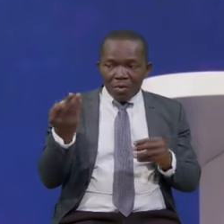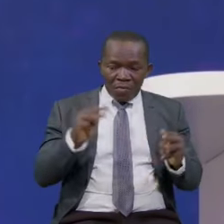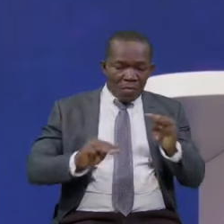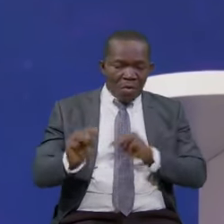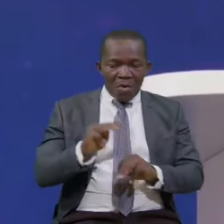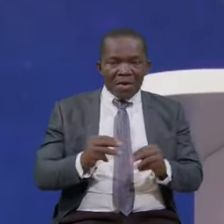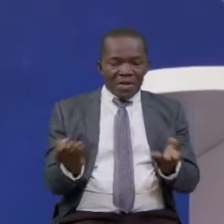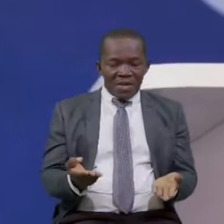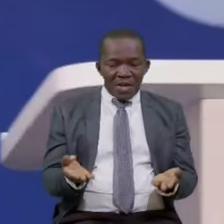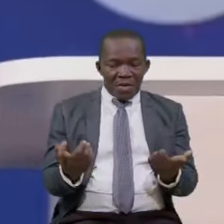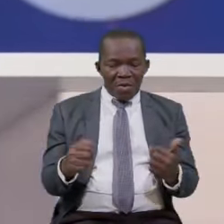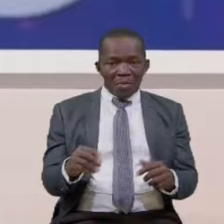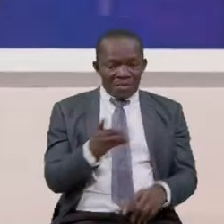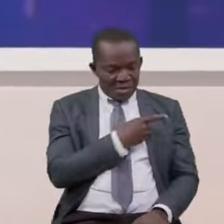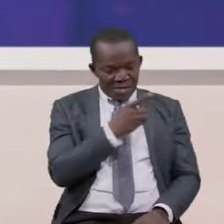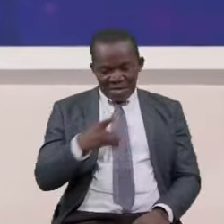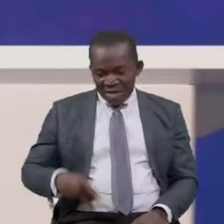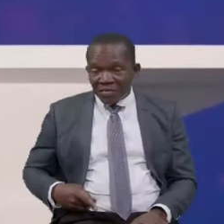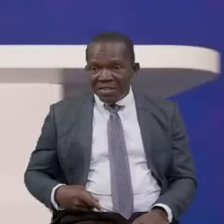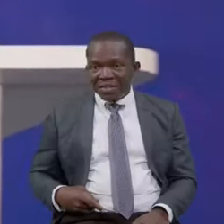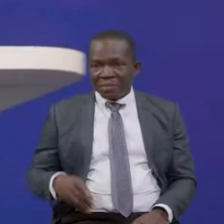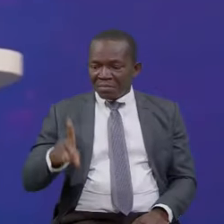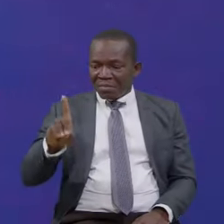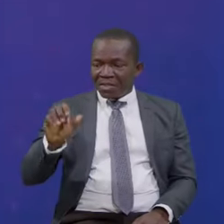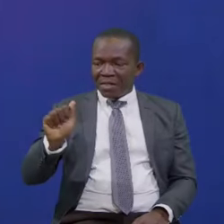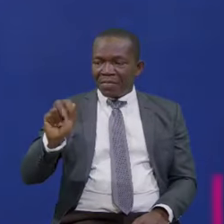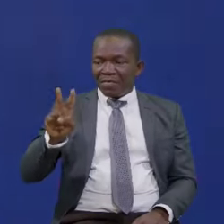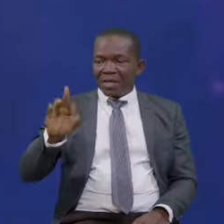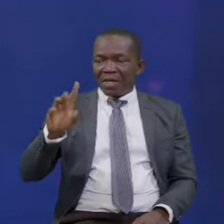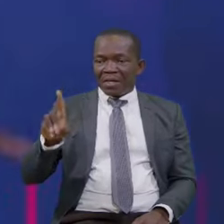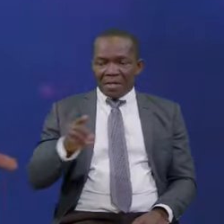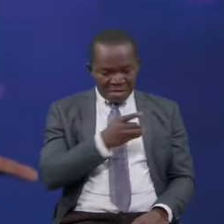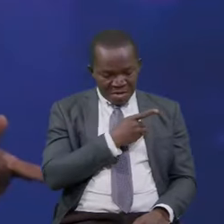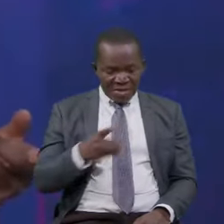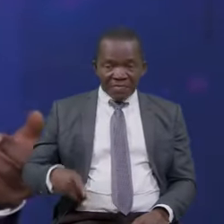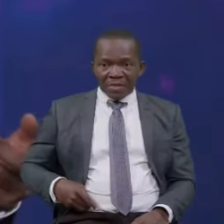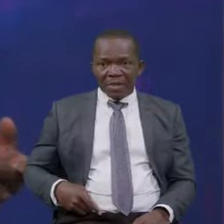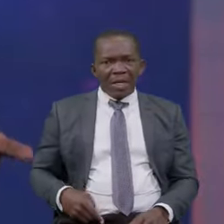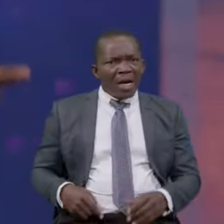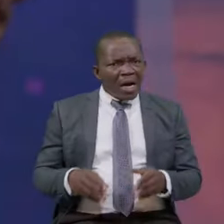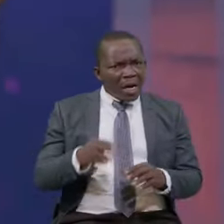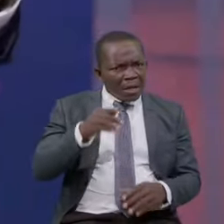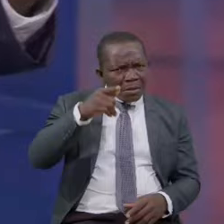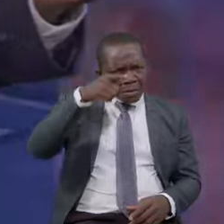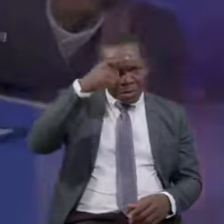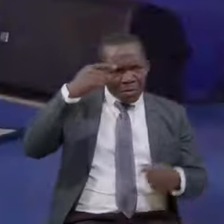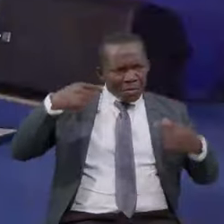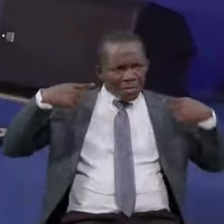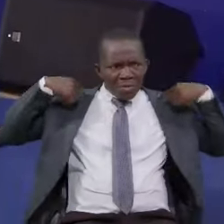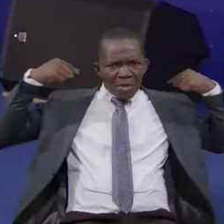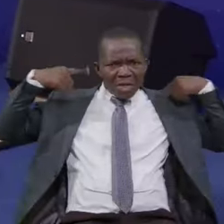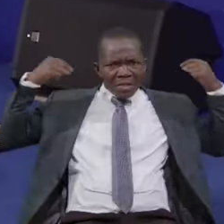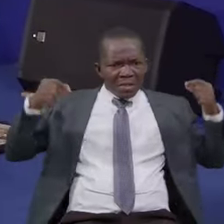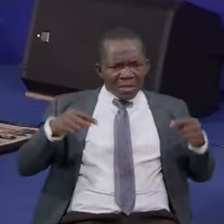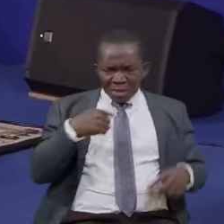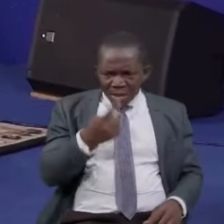quoi est-ce que vous avez entendu ce que j'ai dit donnez-moi un homme et vous me donnez